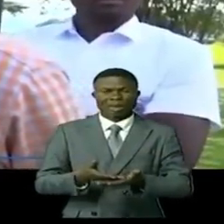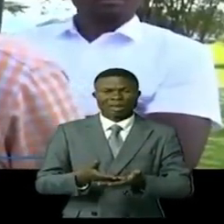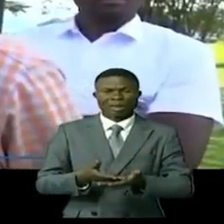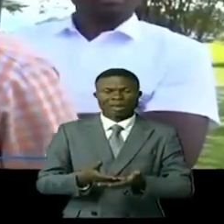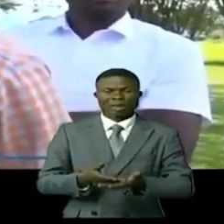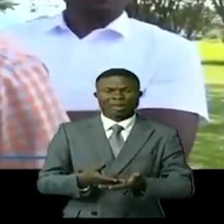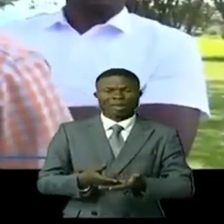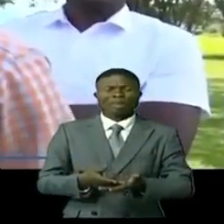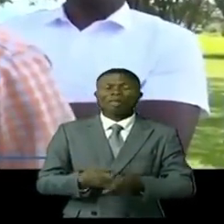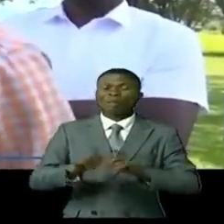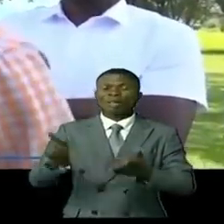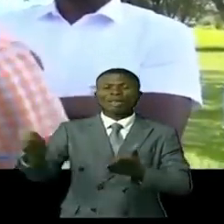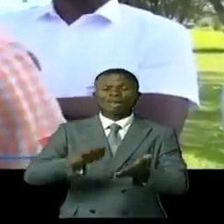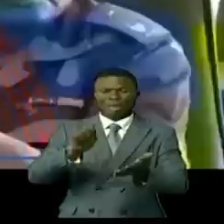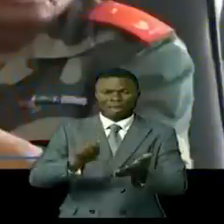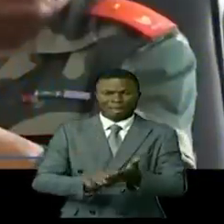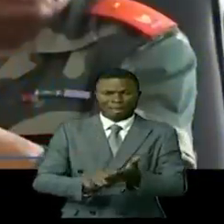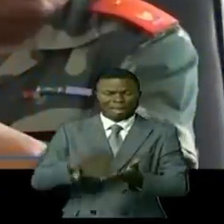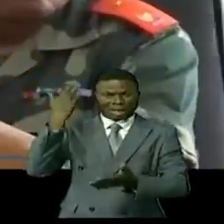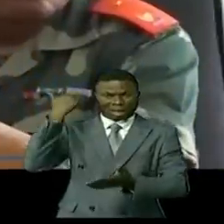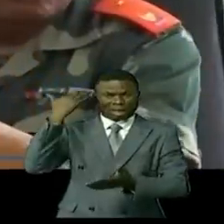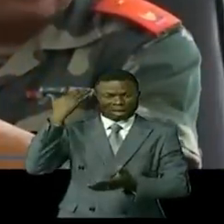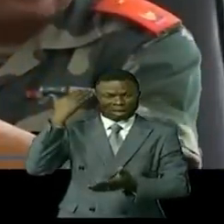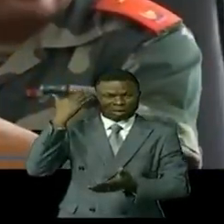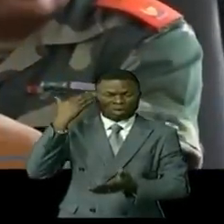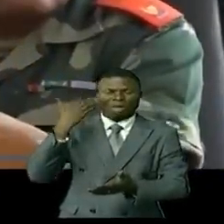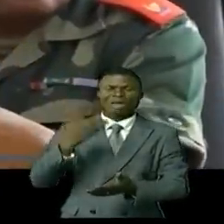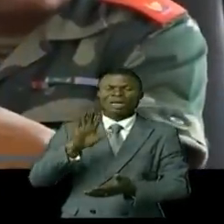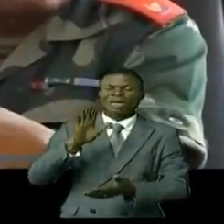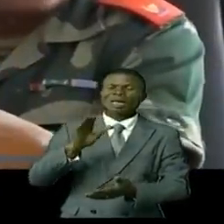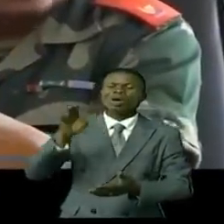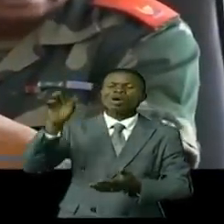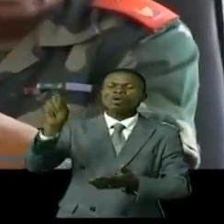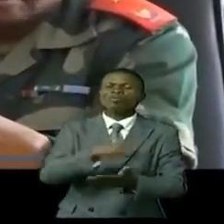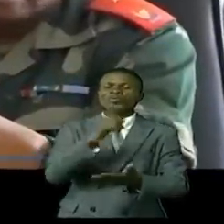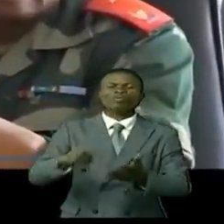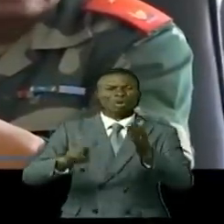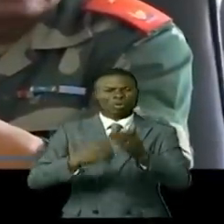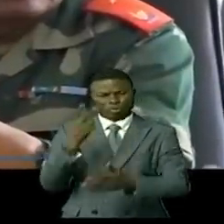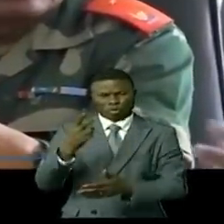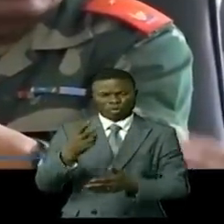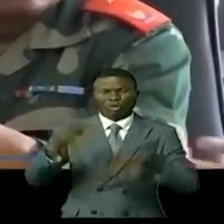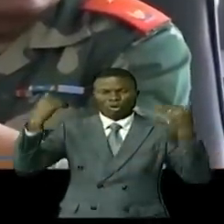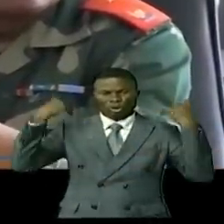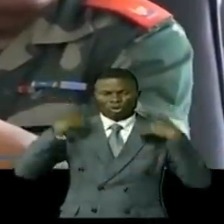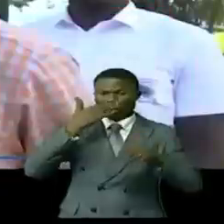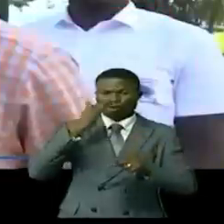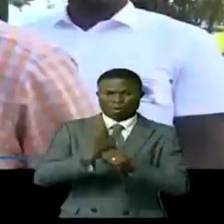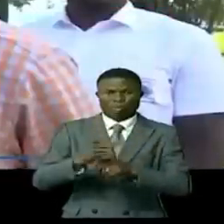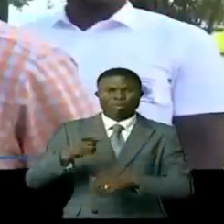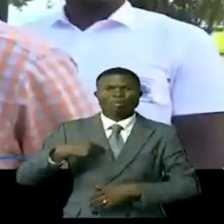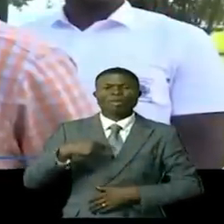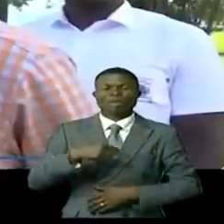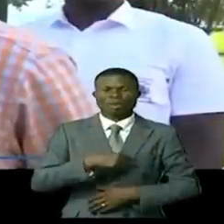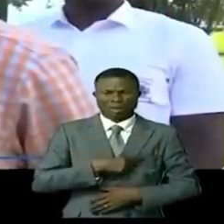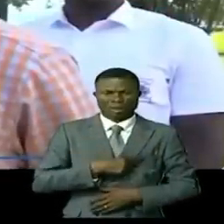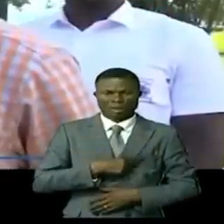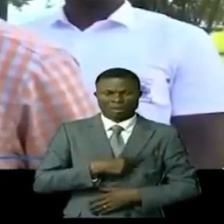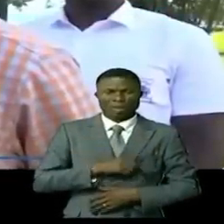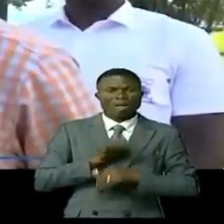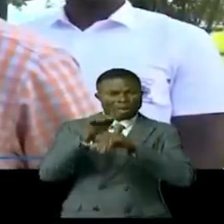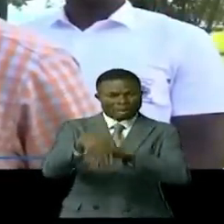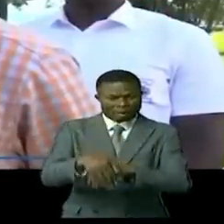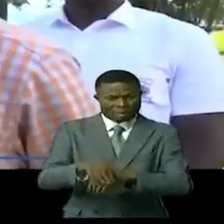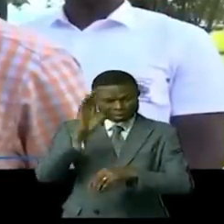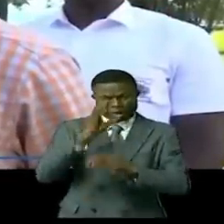Mais cette taxe est passée du simple au double. L'autorité vient de promettre de s'investir dans ces